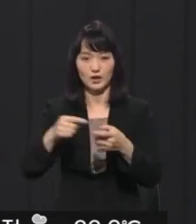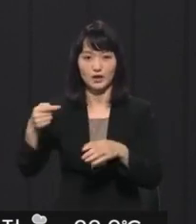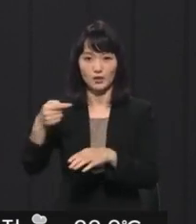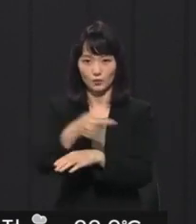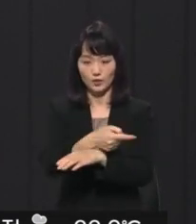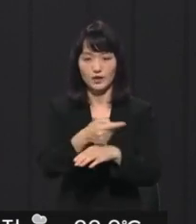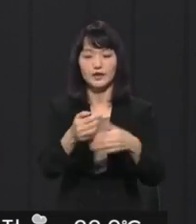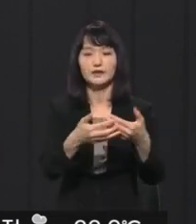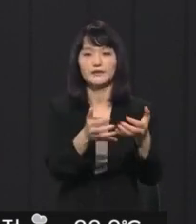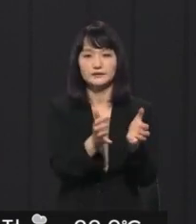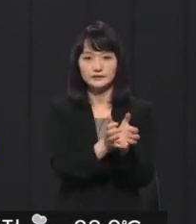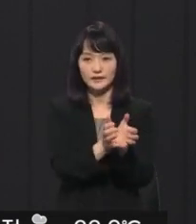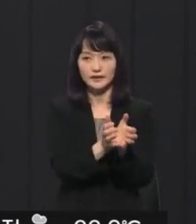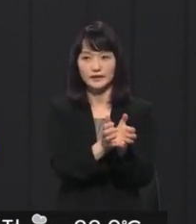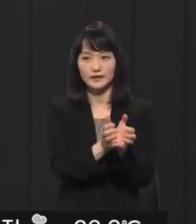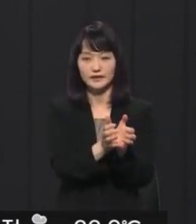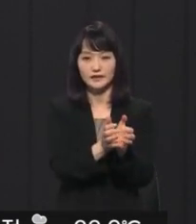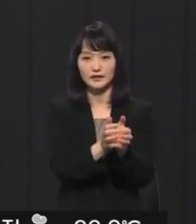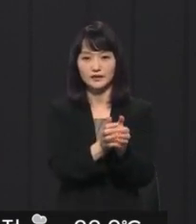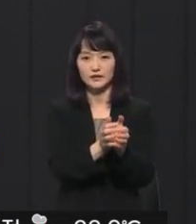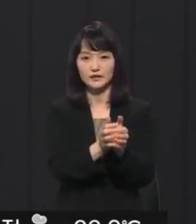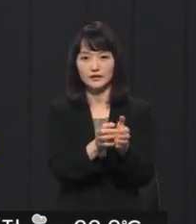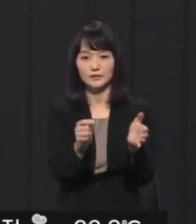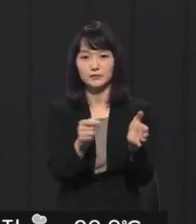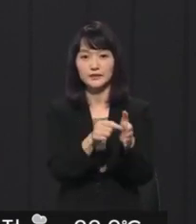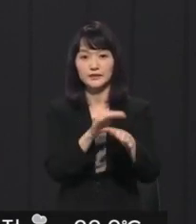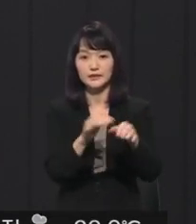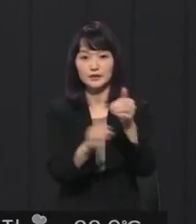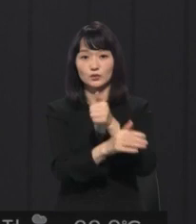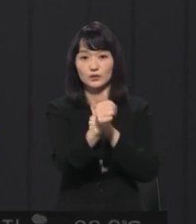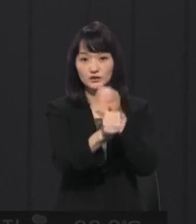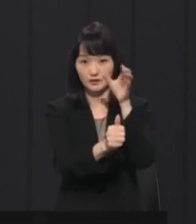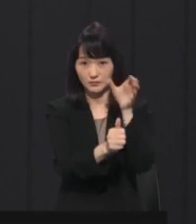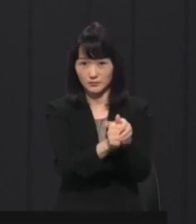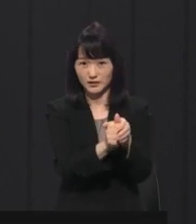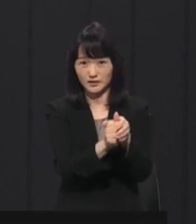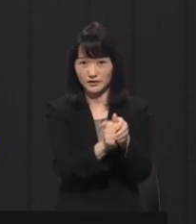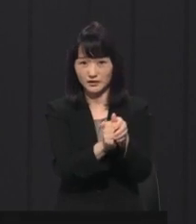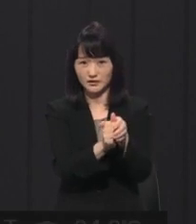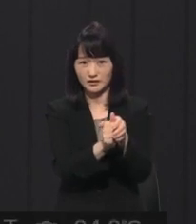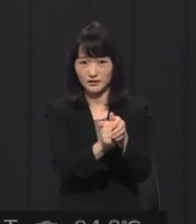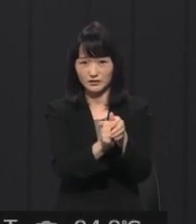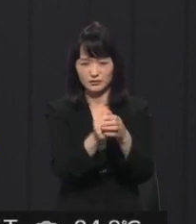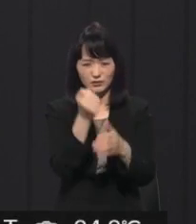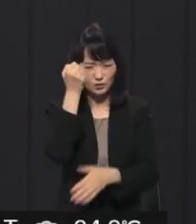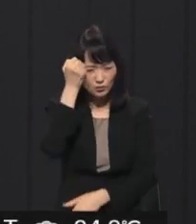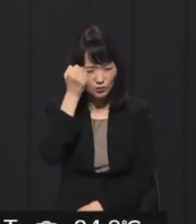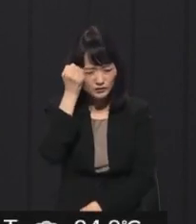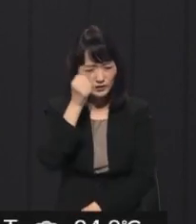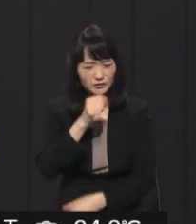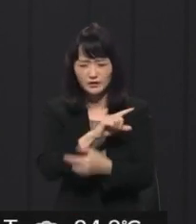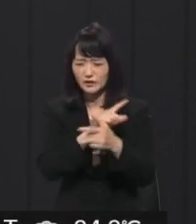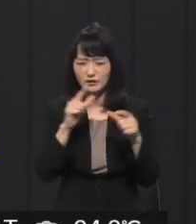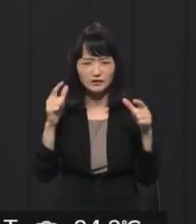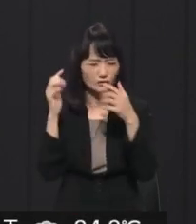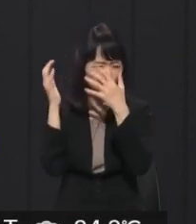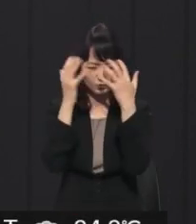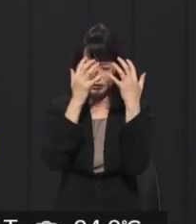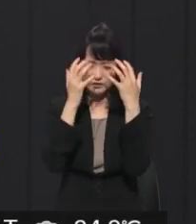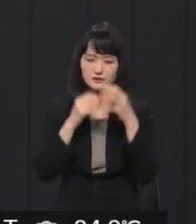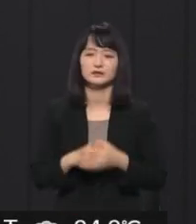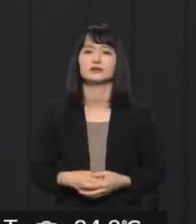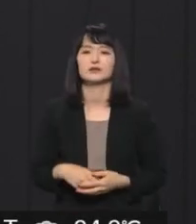대통령과 직접적 소통이 안 된 사람이 비대위원장이 된다 라고 하면 또 9차 아픈 일이 생기는 거거든요 그러다 보니까 일단은 권성동